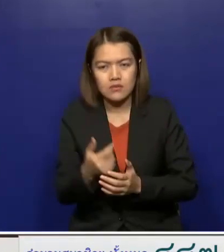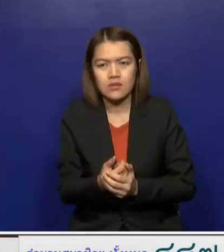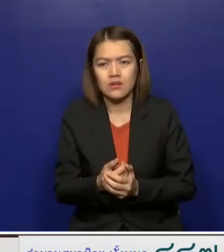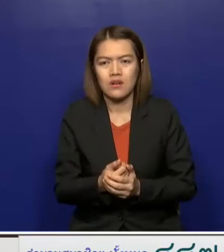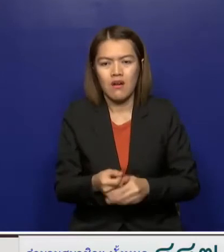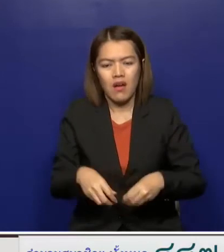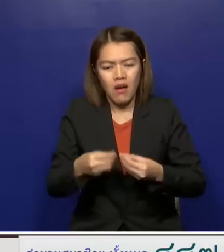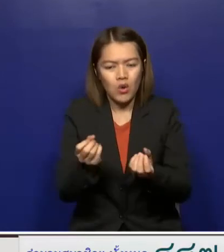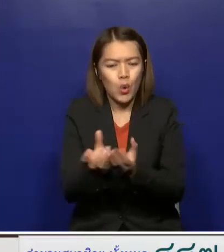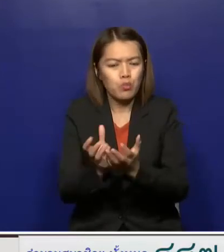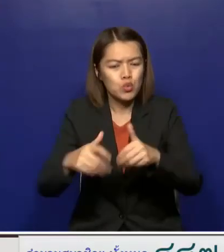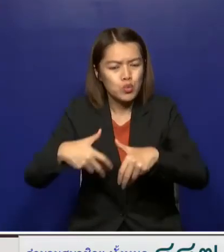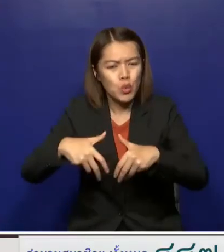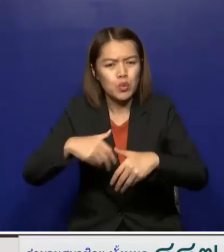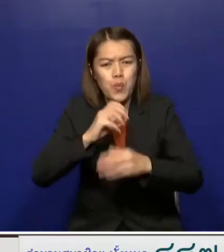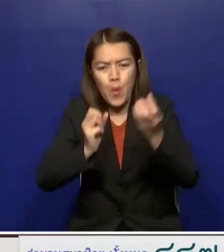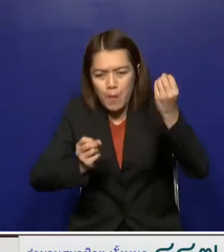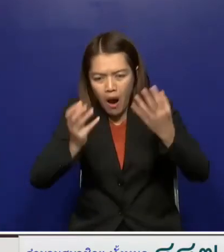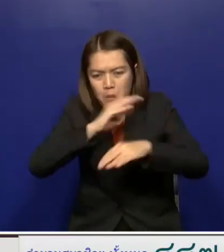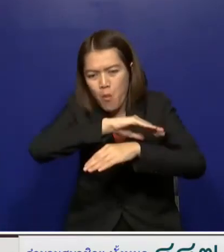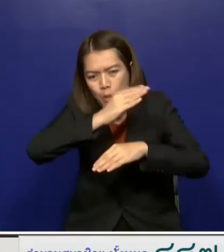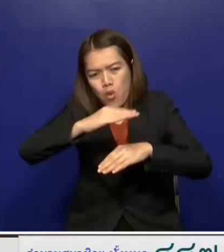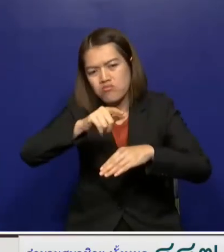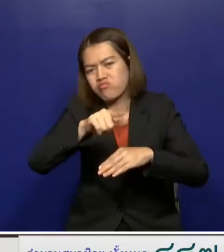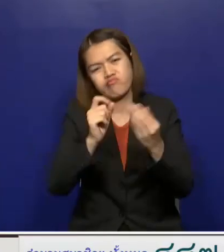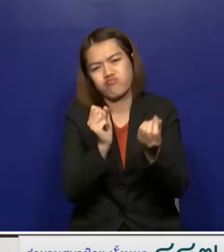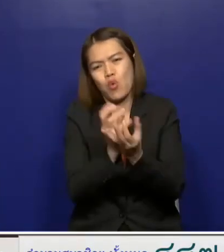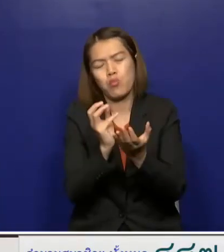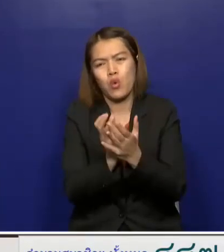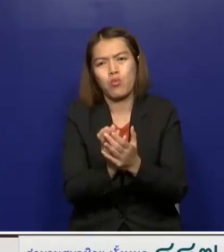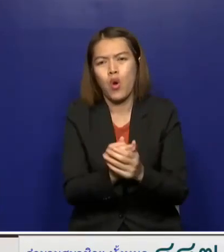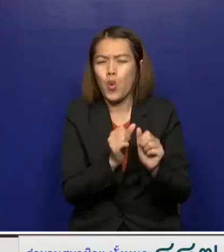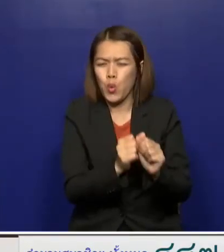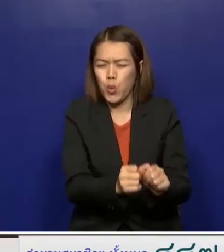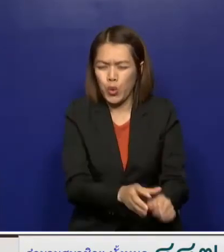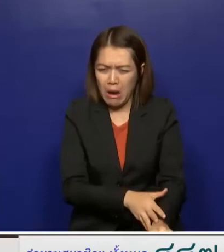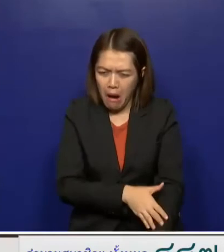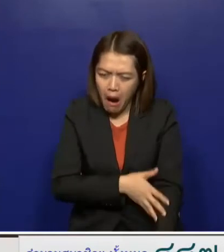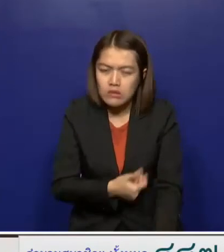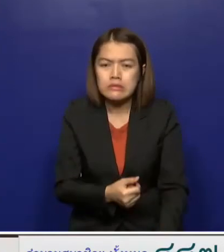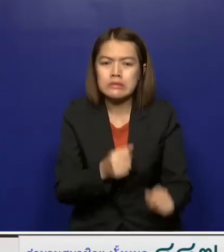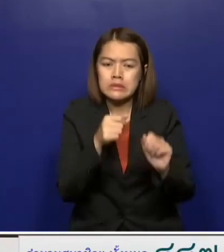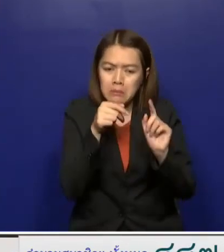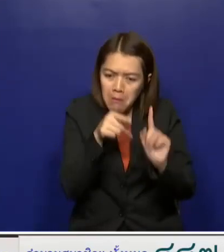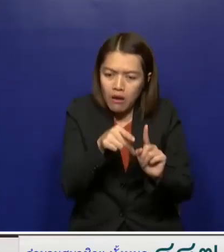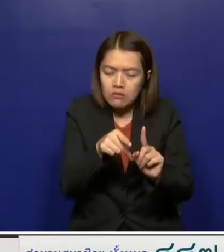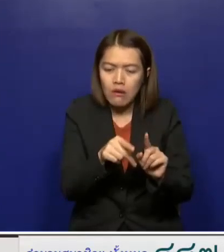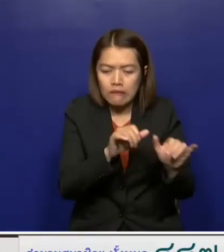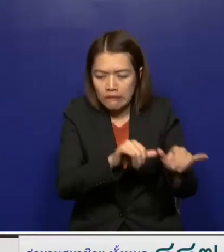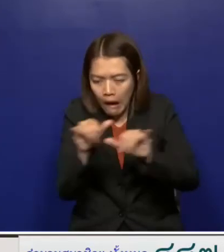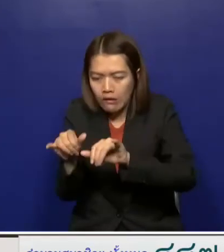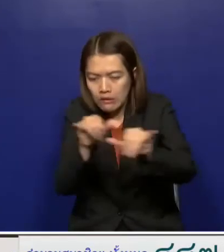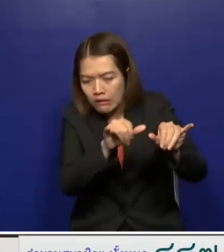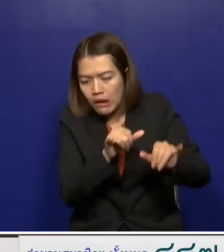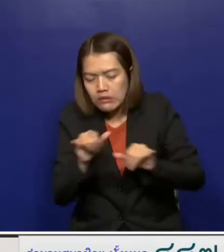ให ชูม・ชน์ ใาก เขา เี่ย เสียหายหมดเลย เขา อยู่ มาเป็ พันธ ปี ย้าย ไป อยา มา เป็ พัธ ปี ไม่